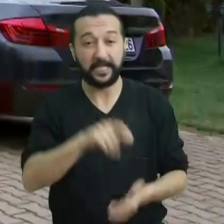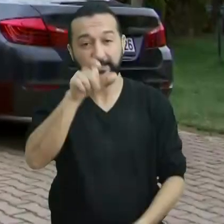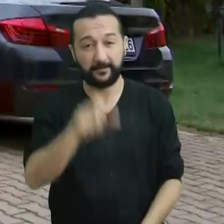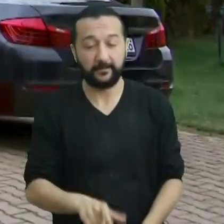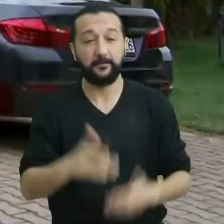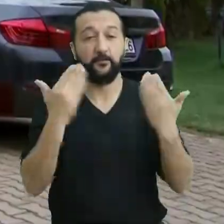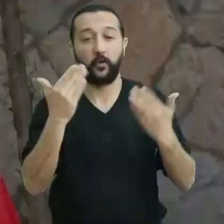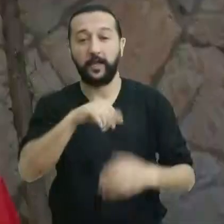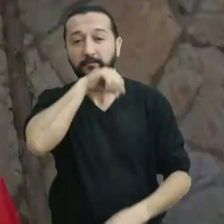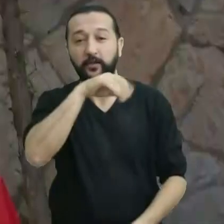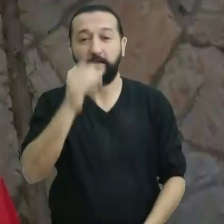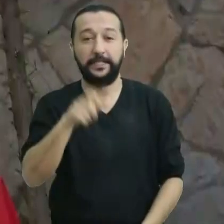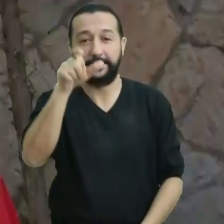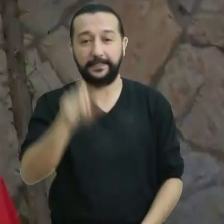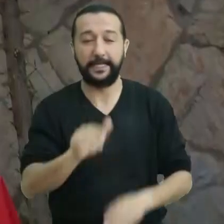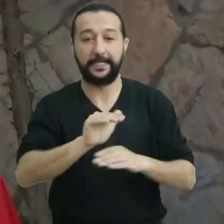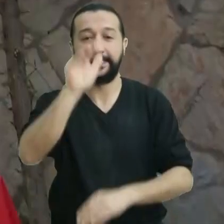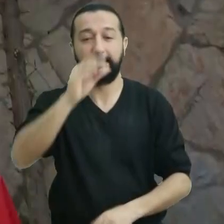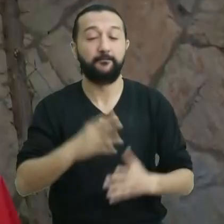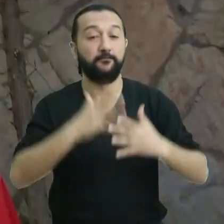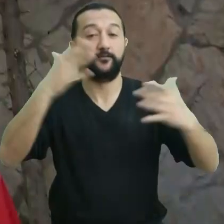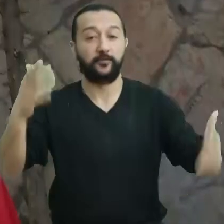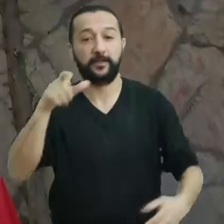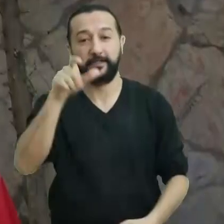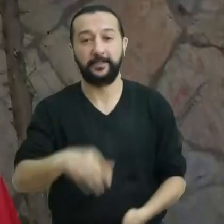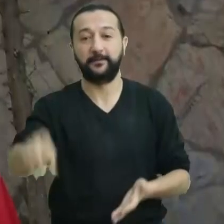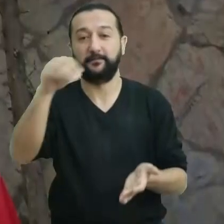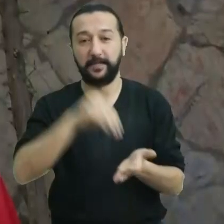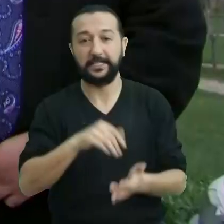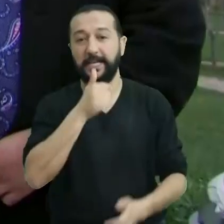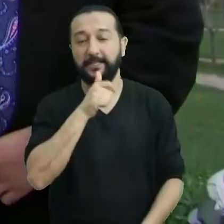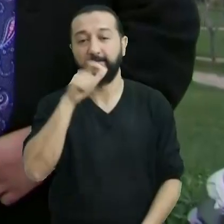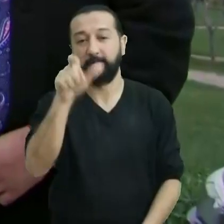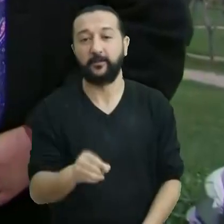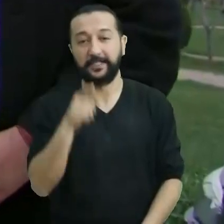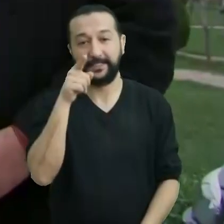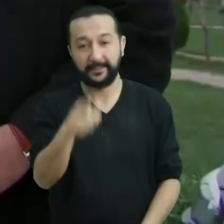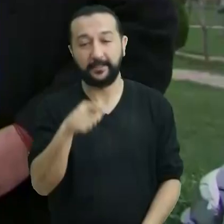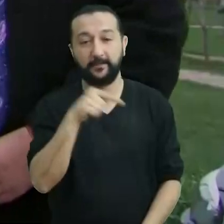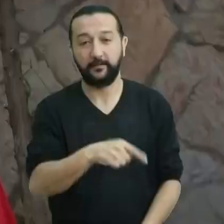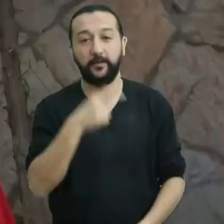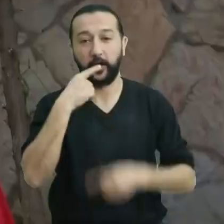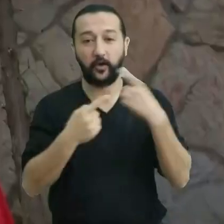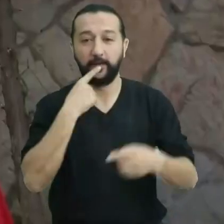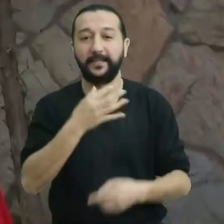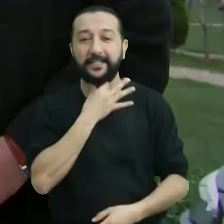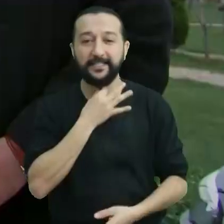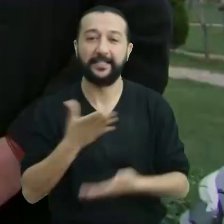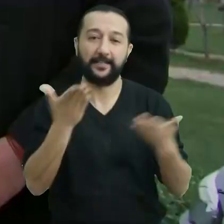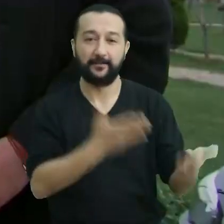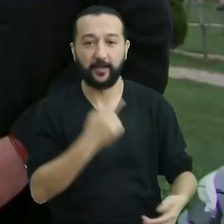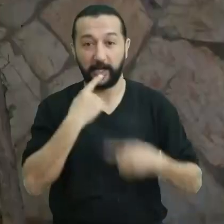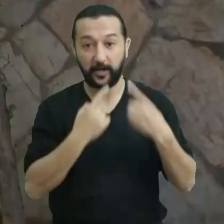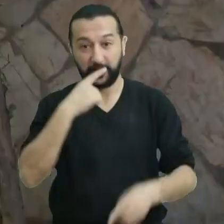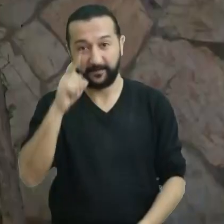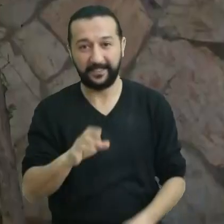Bahşişçilerin duayeni yaşayan en büyük bahşişçi olarak sizden bir konuşma rica ediyoruz.